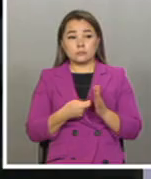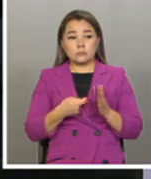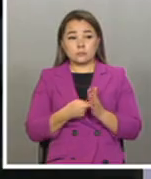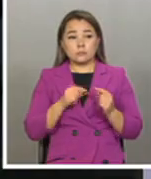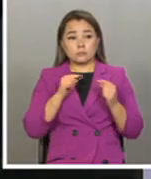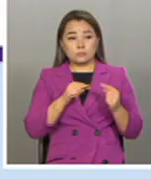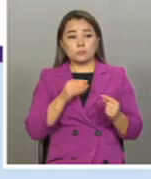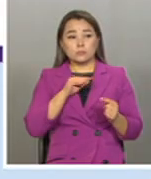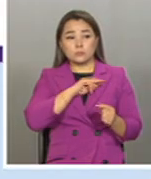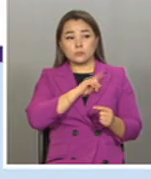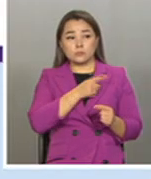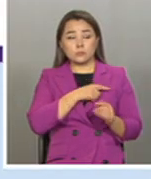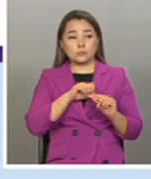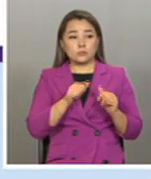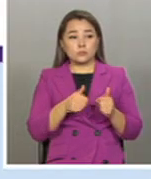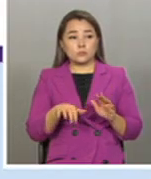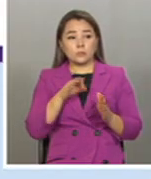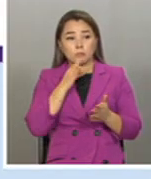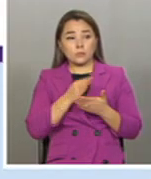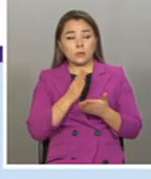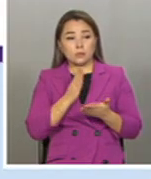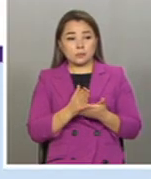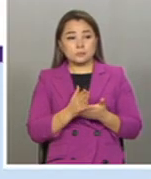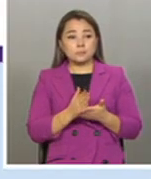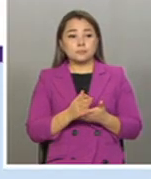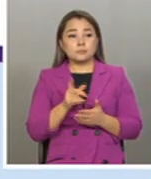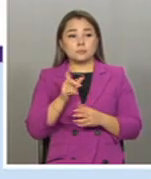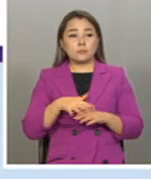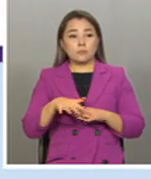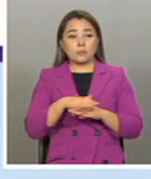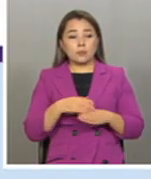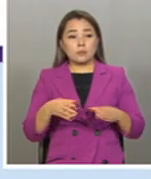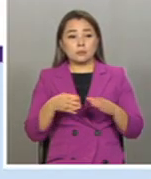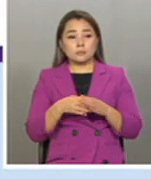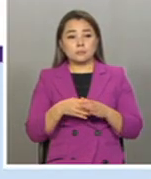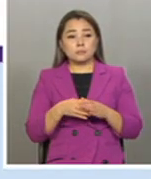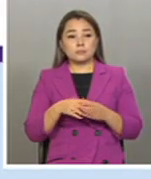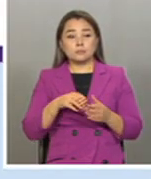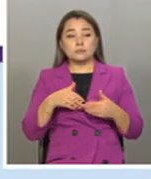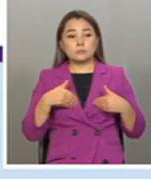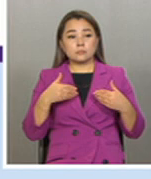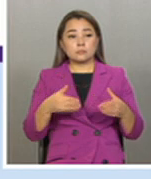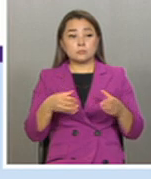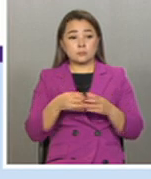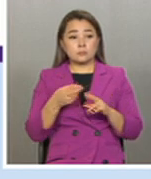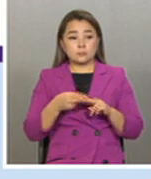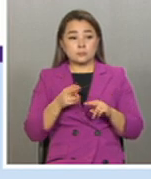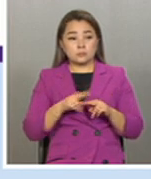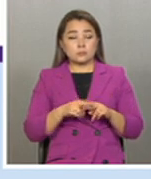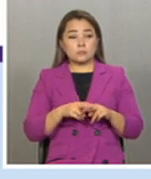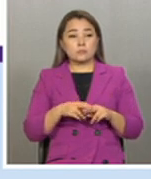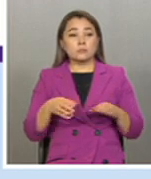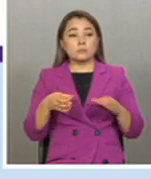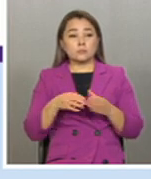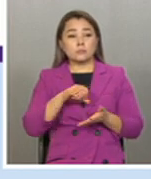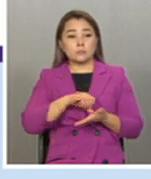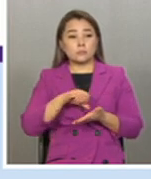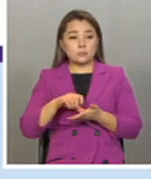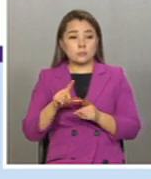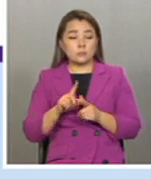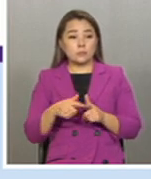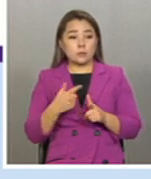күш ұйымдастырушылар. Ал халық комиссарлар кеңесі ол кеңес үкіметінің